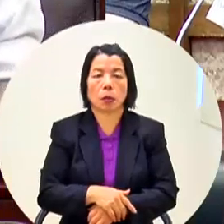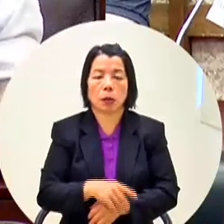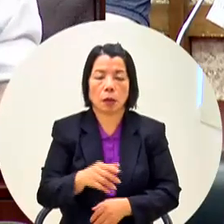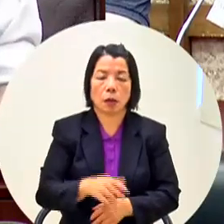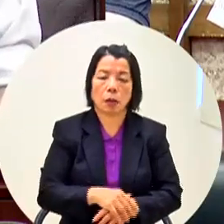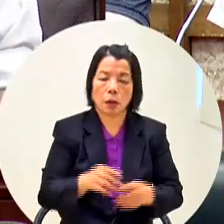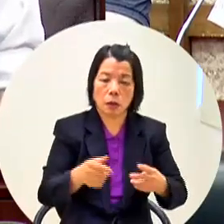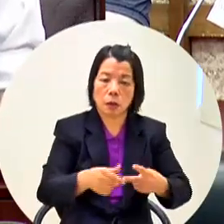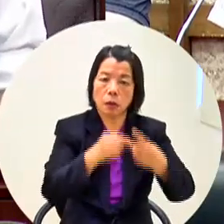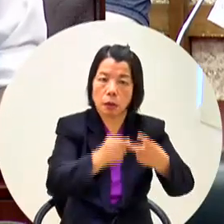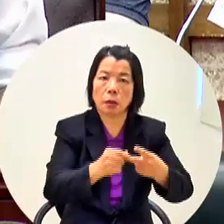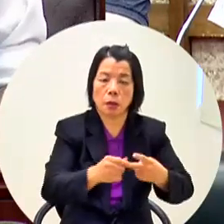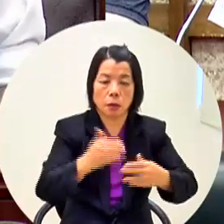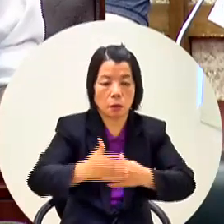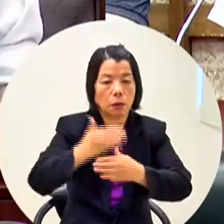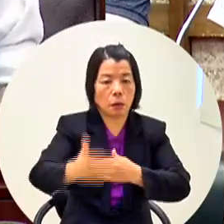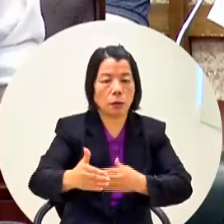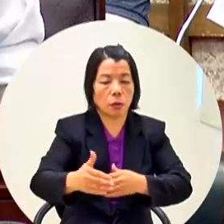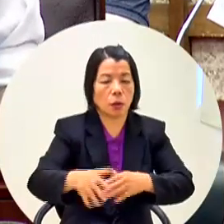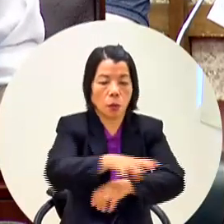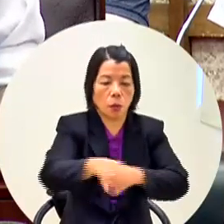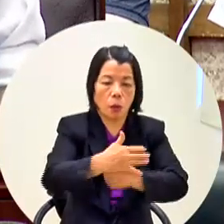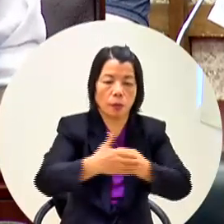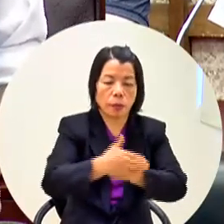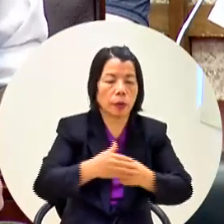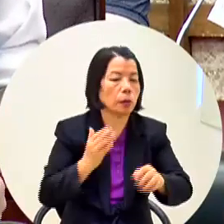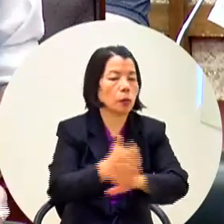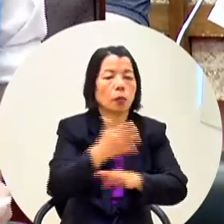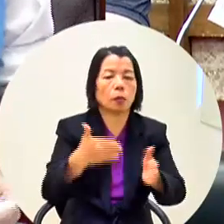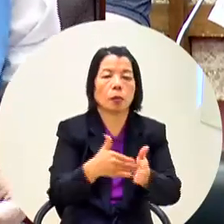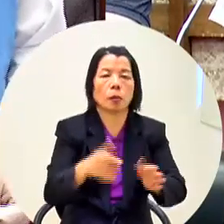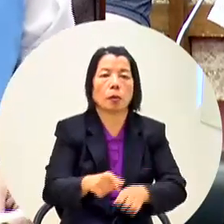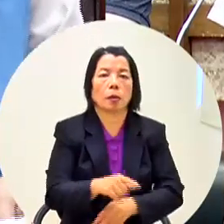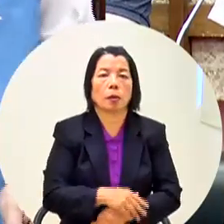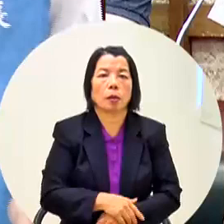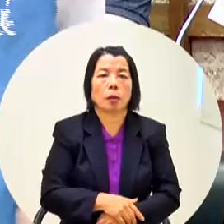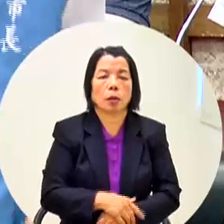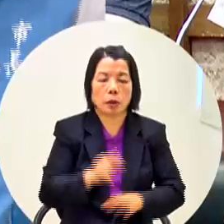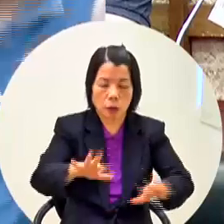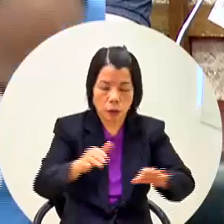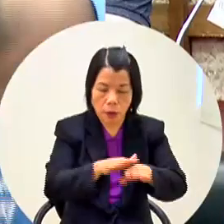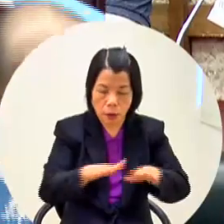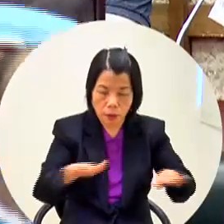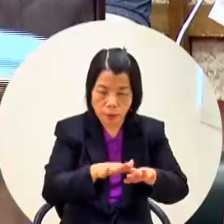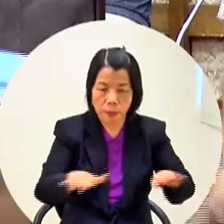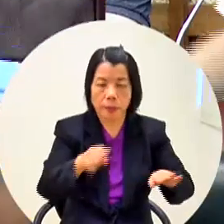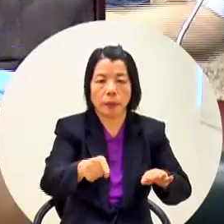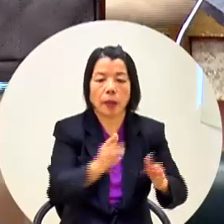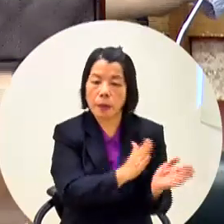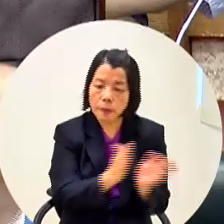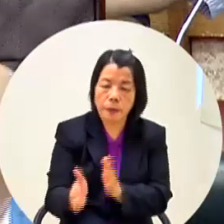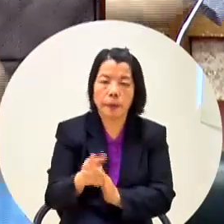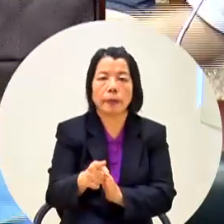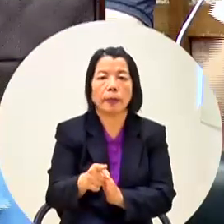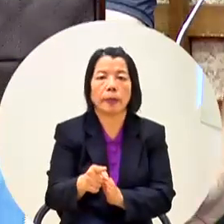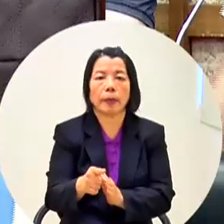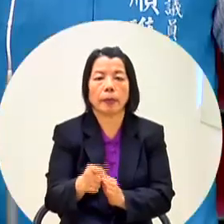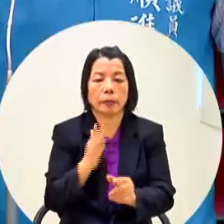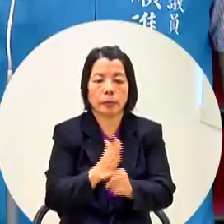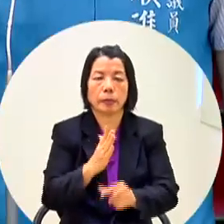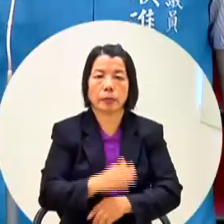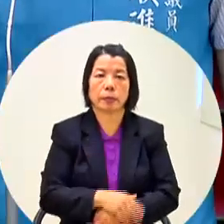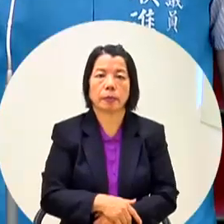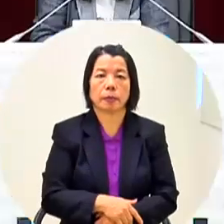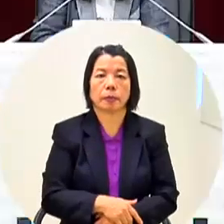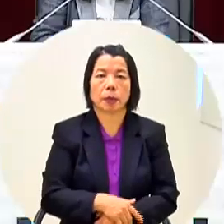段环评已经通过了，我们现在安排迁村正在进行中，特别跟议员报告一下。 好，谢谢。 对不